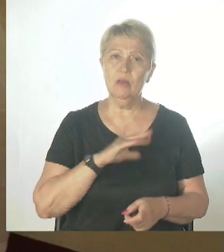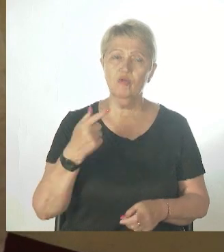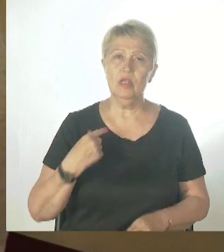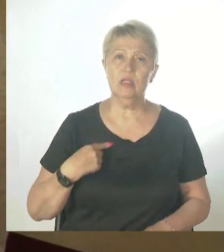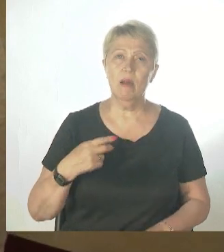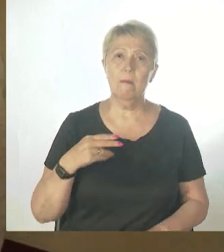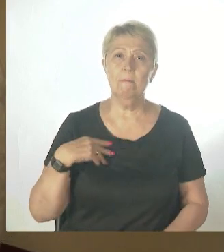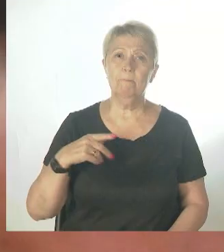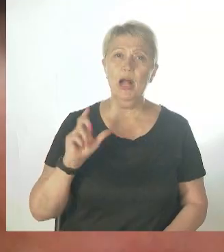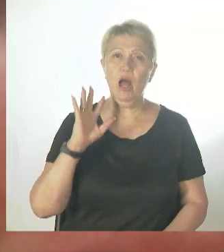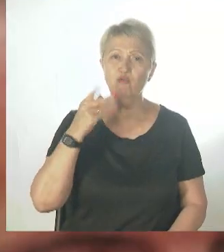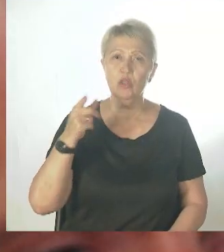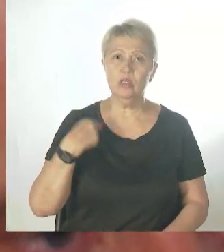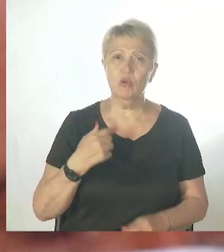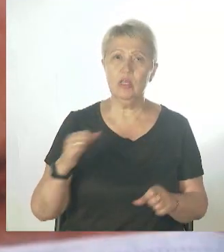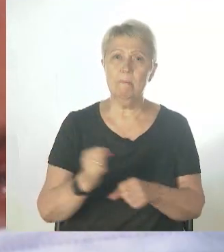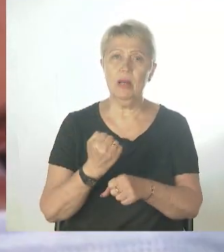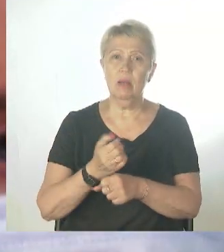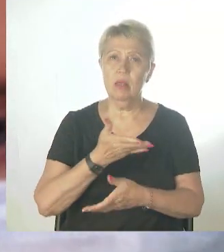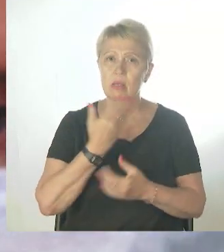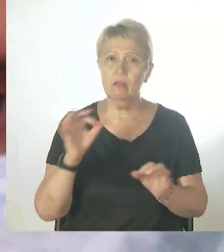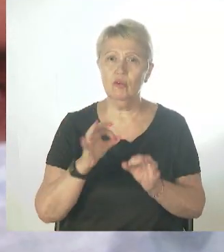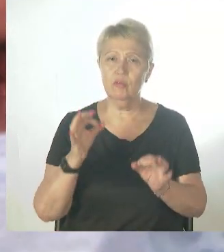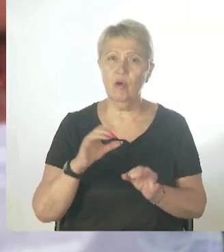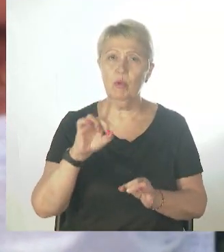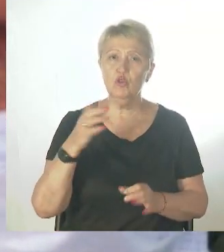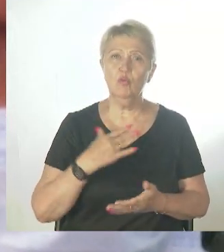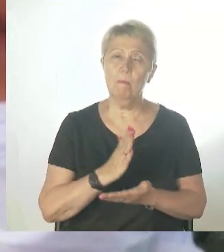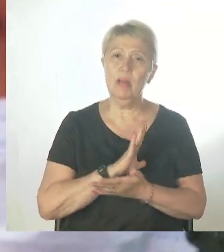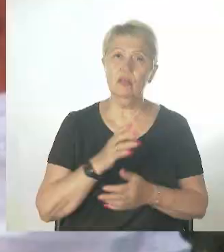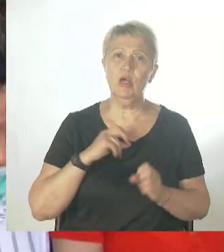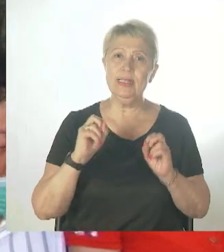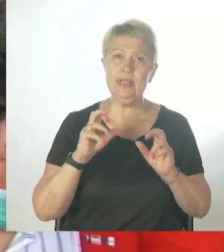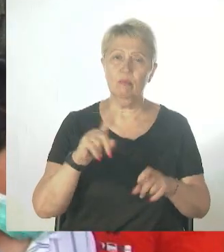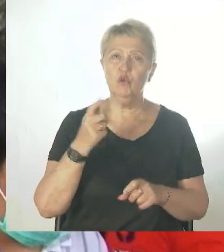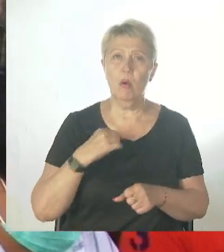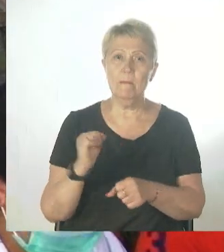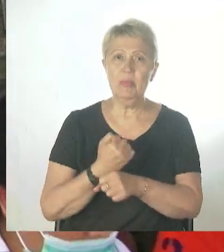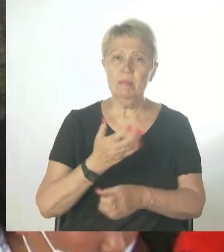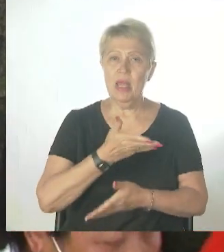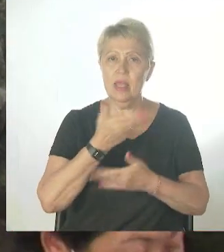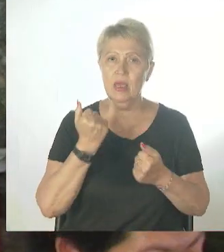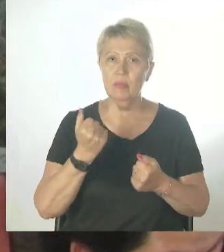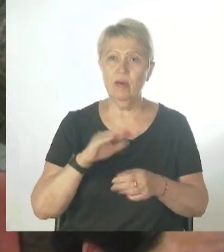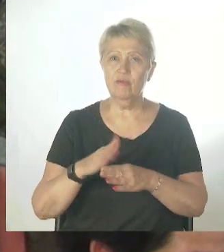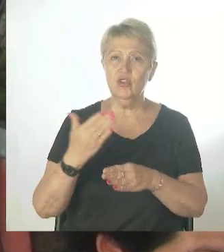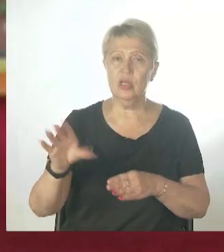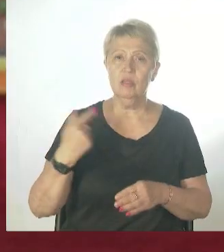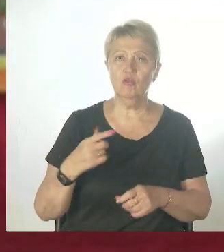одного. Митрополит Артемий рассказал военным о том, почему святой оказался непобедимым, в частности, в бою со